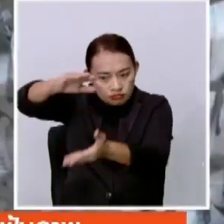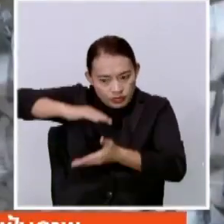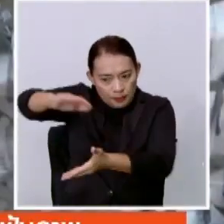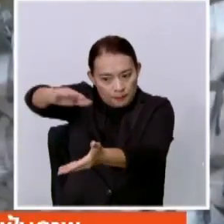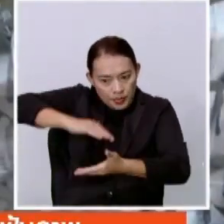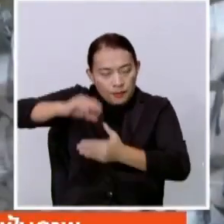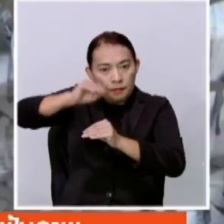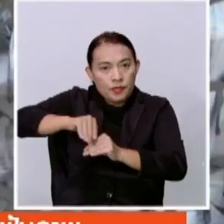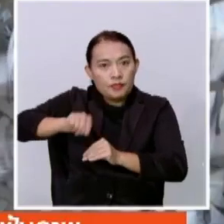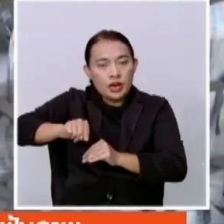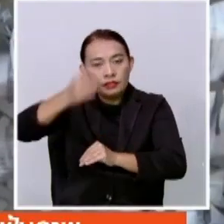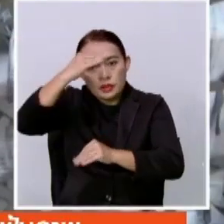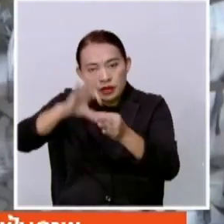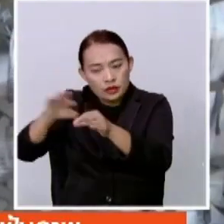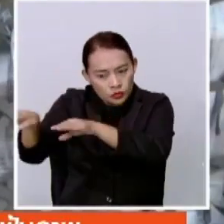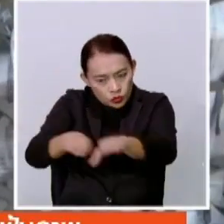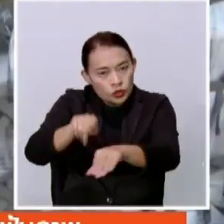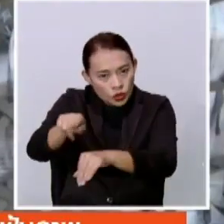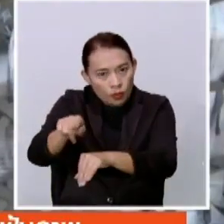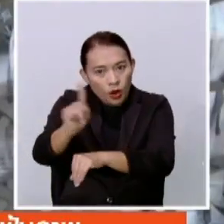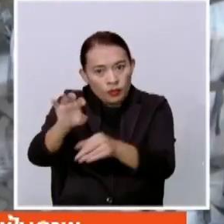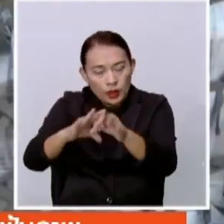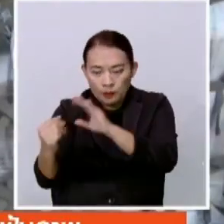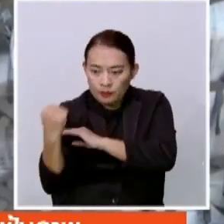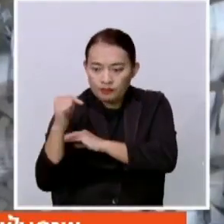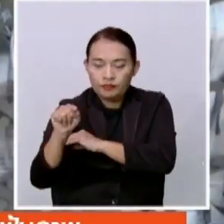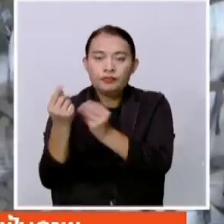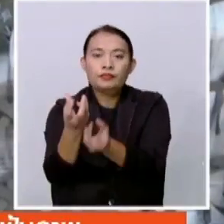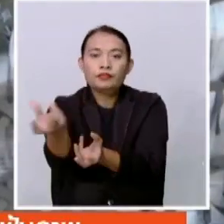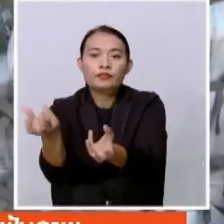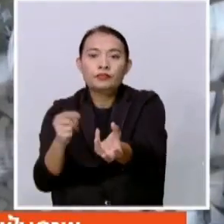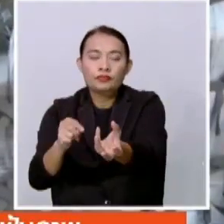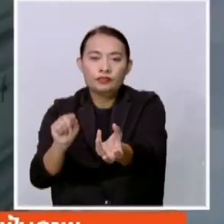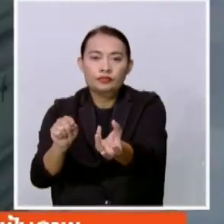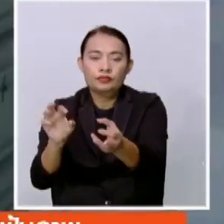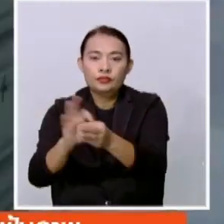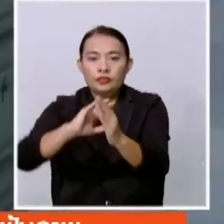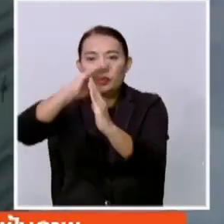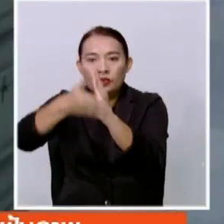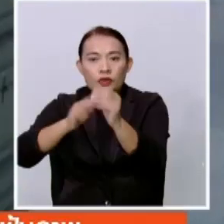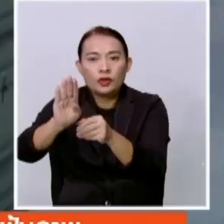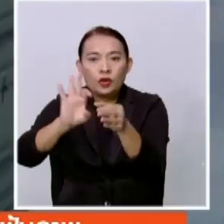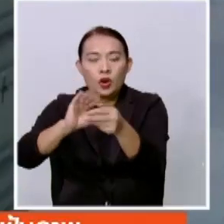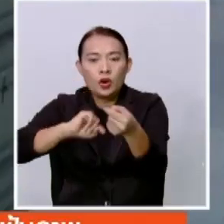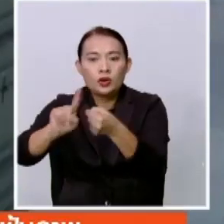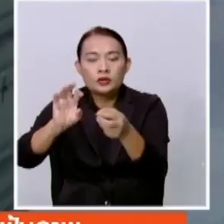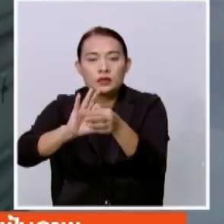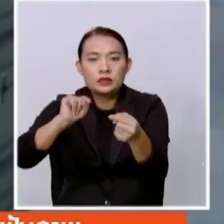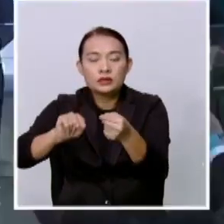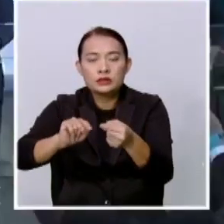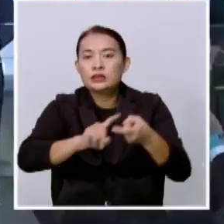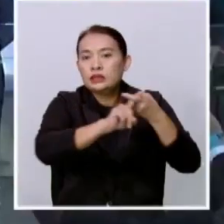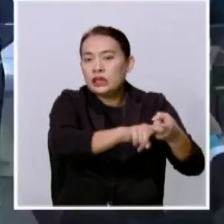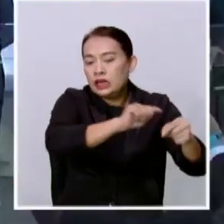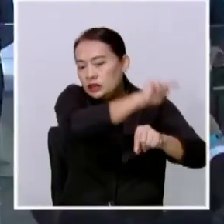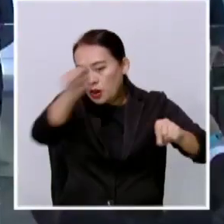าโต้ต้องเตรียมพร้อมมากกว่าเดิมและต้องเพิ่มความแข็งแกร่งด้านอาวุธที่บริเวณตลอดแนวชายแดนด้านตะวันออกหลังจากที่รัสเซียปฏิบัติ